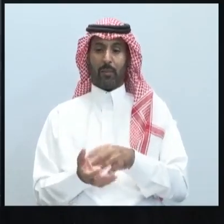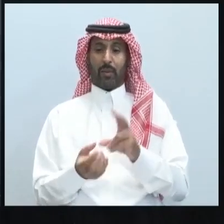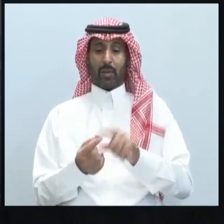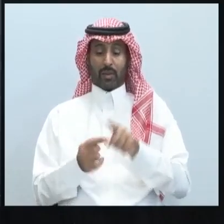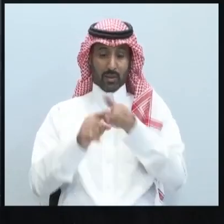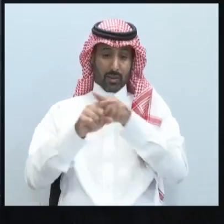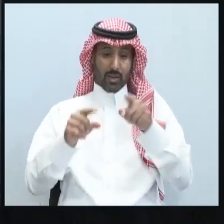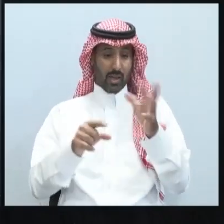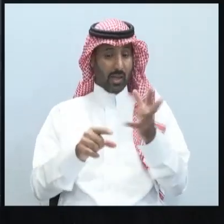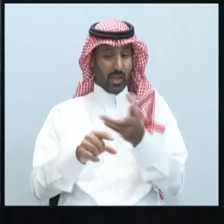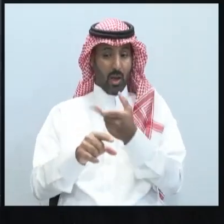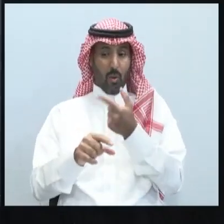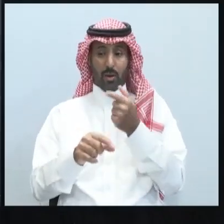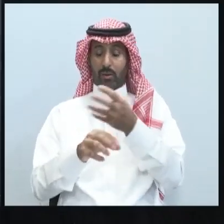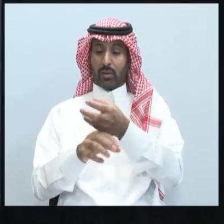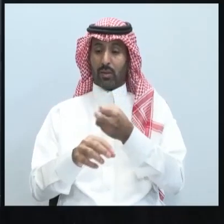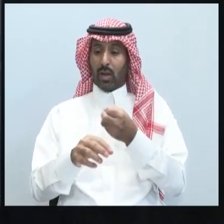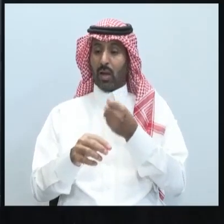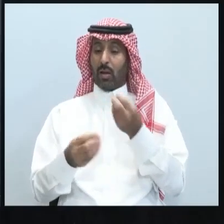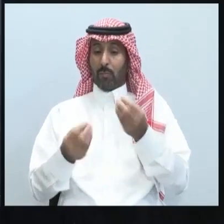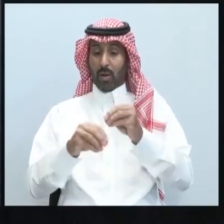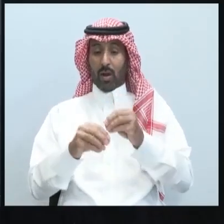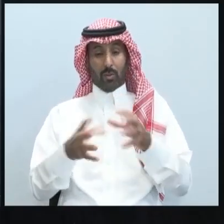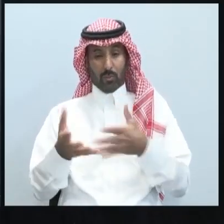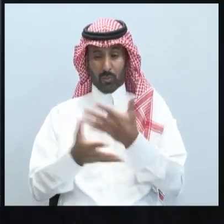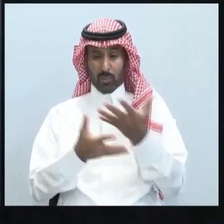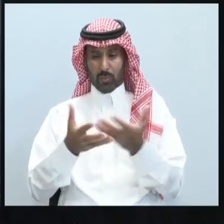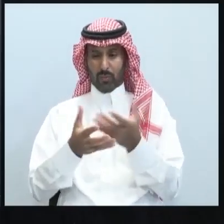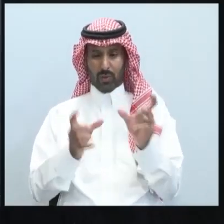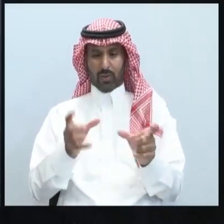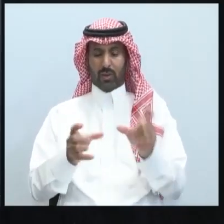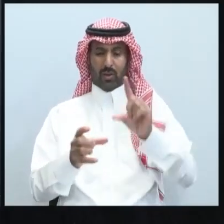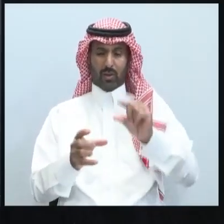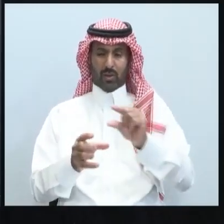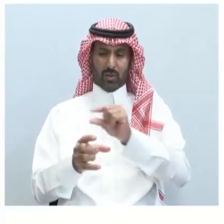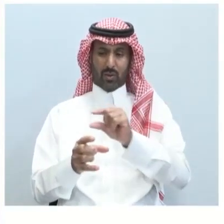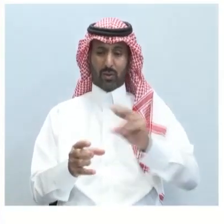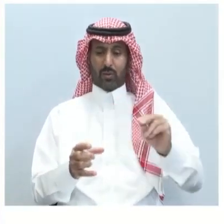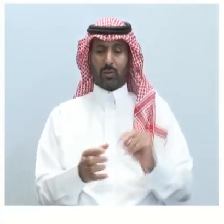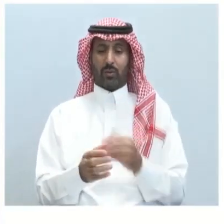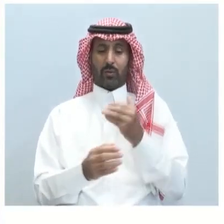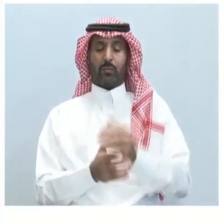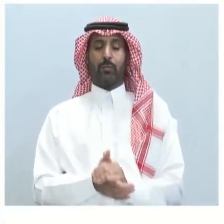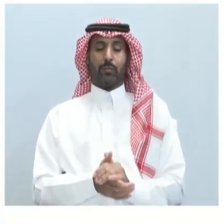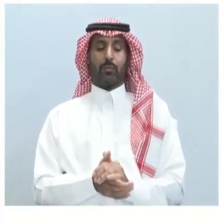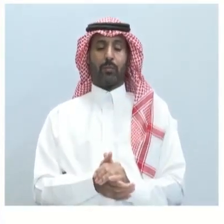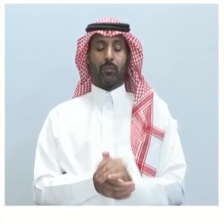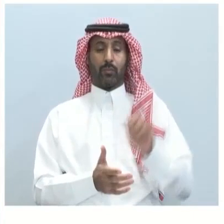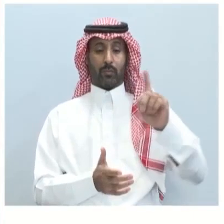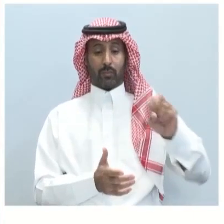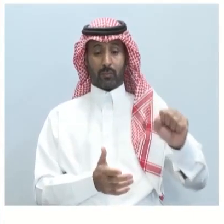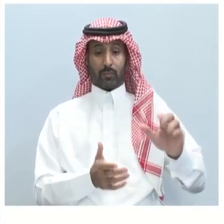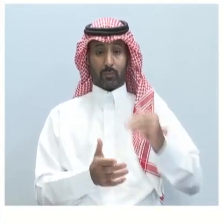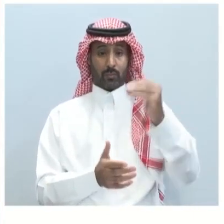النواتج على تركيز المتفاعلات تركيز النواتج على تركيز المتفاعلات طيب نرجع للمعادله ونشوف النواتج هذه